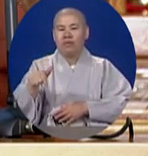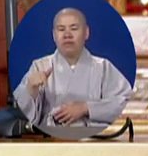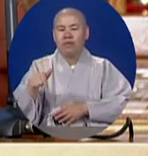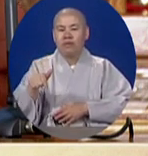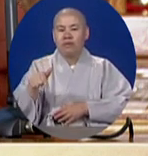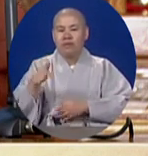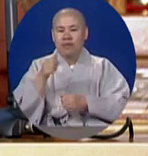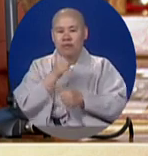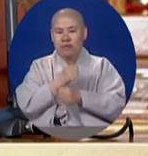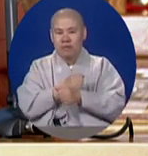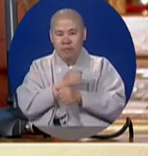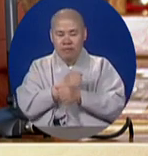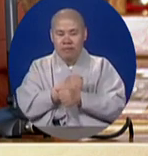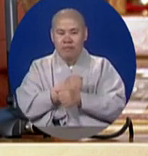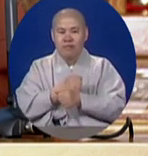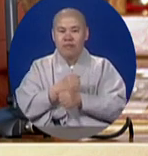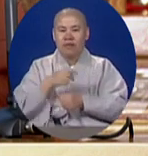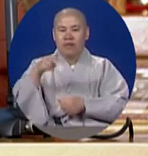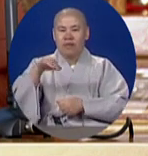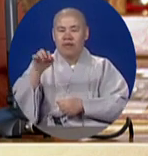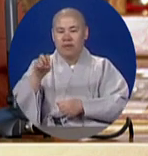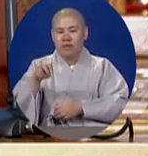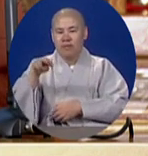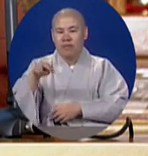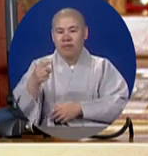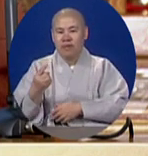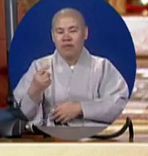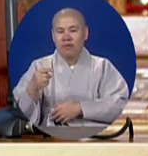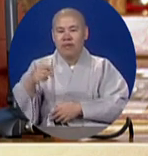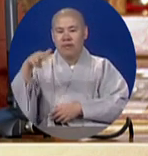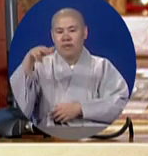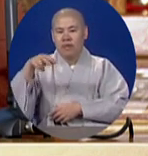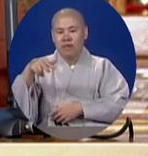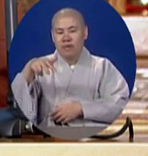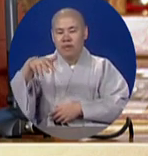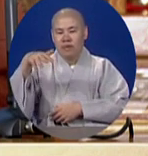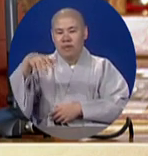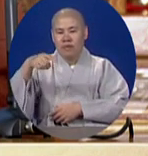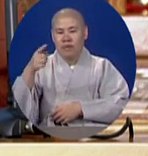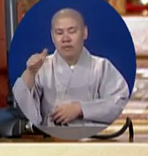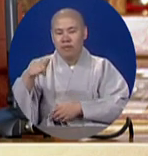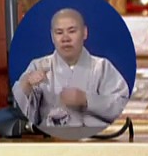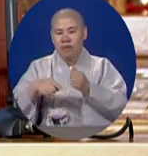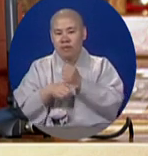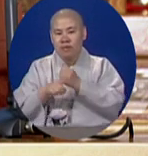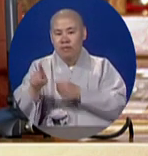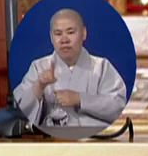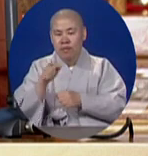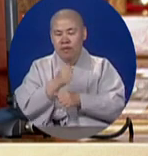촉을 하는 게 이게 심소예요. 그 촉이라는 것은 이제 뭔가